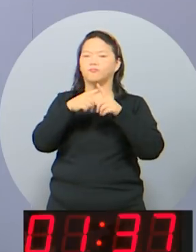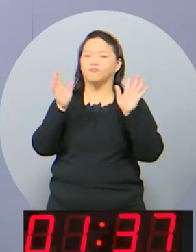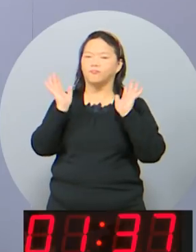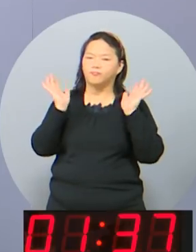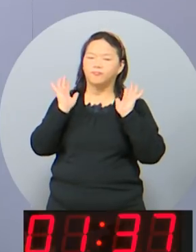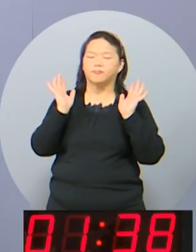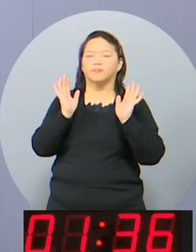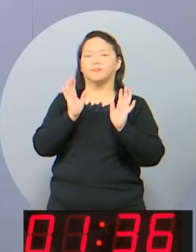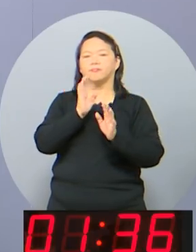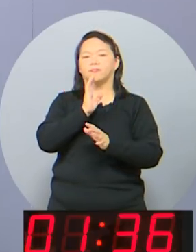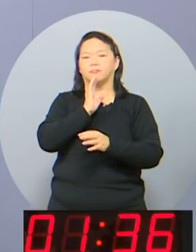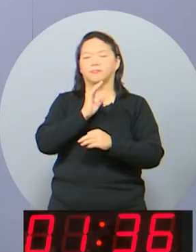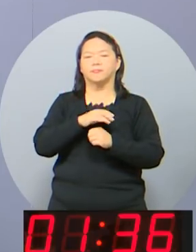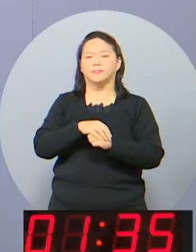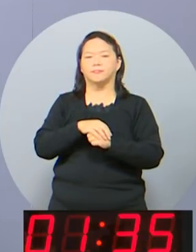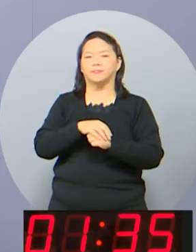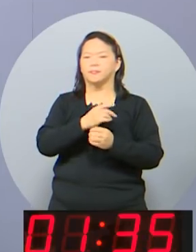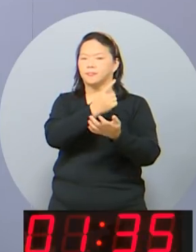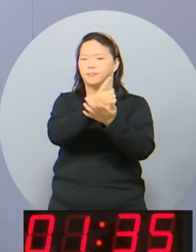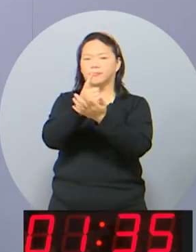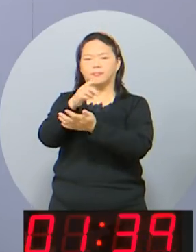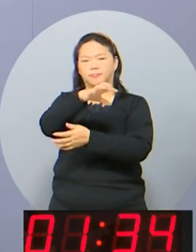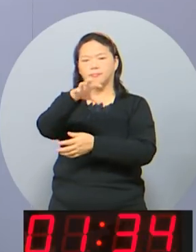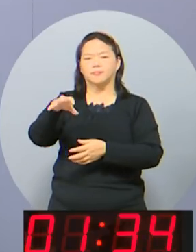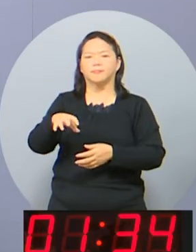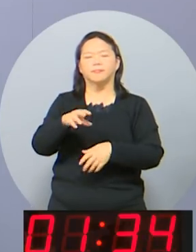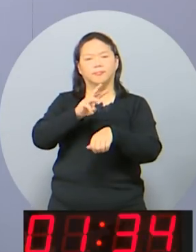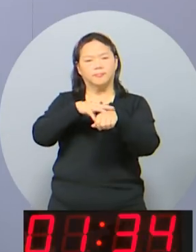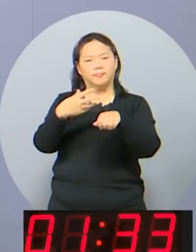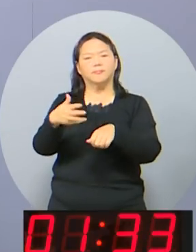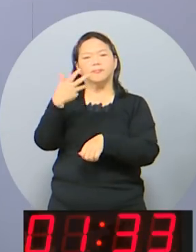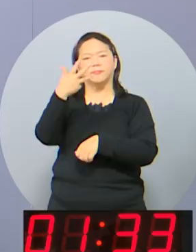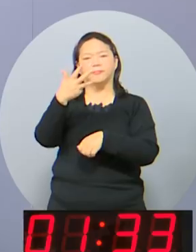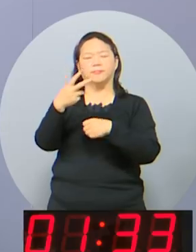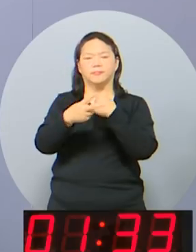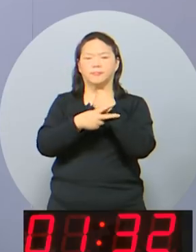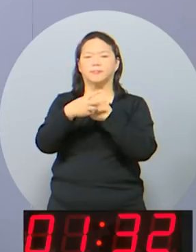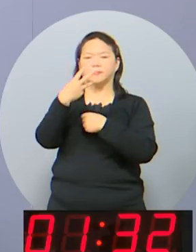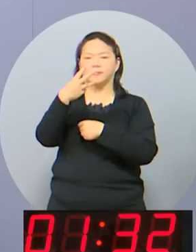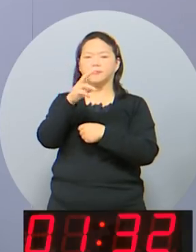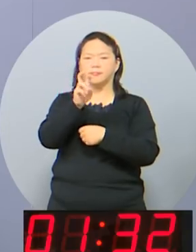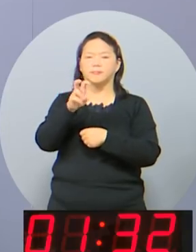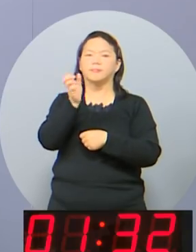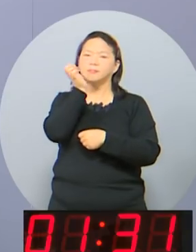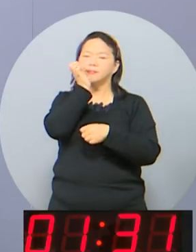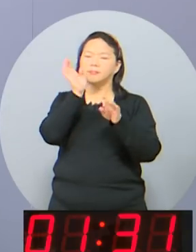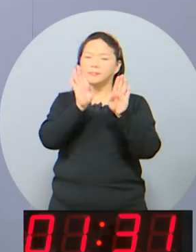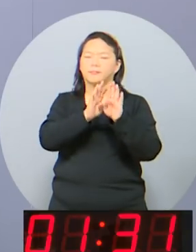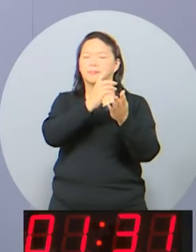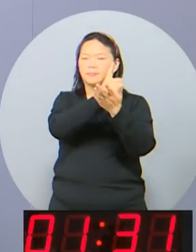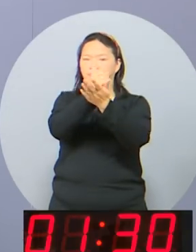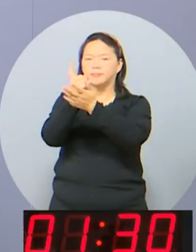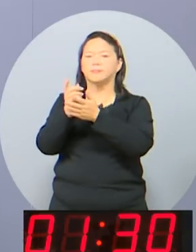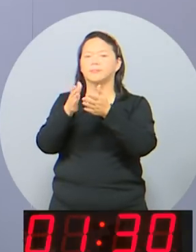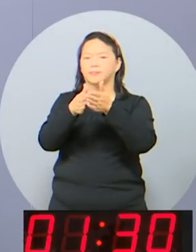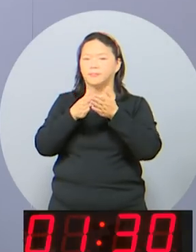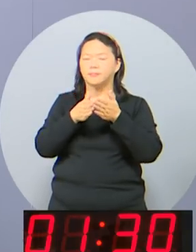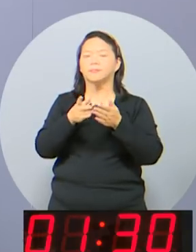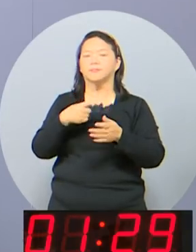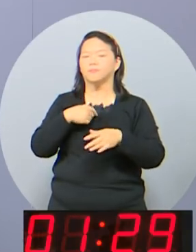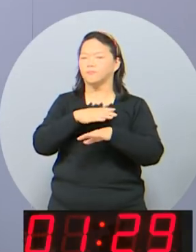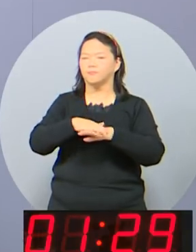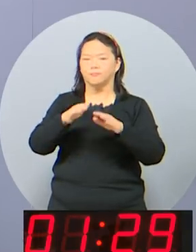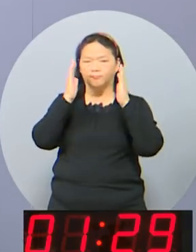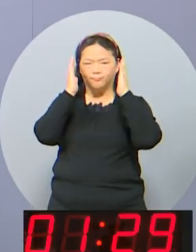是这个各地的一个，不管是淡水、巴里、三支、石门每个地区的一个政见跟需要，我们都会认